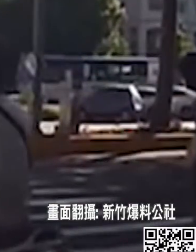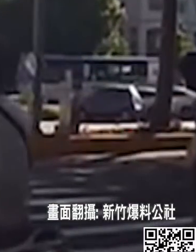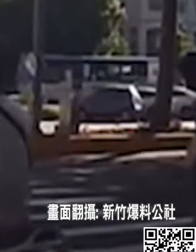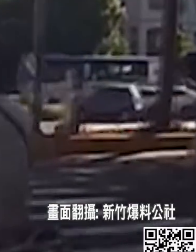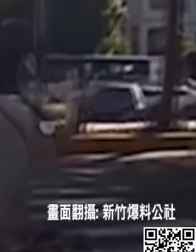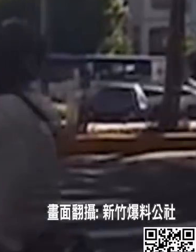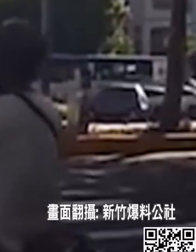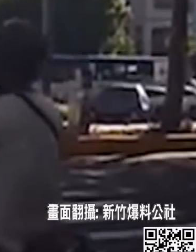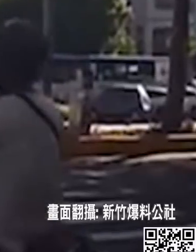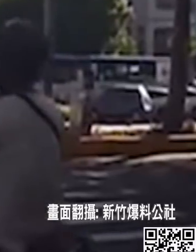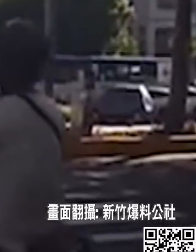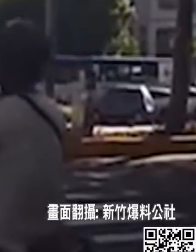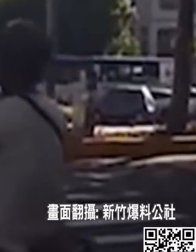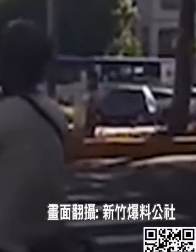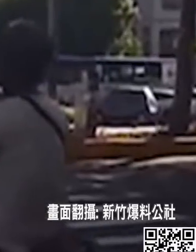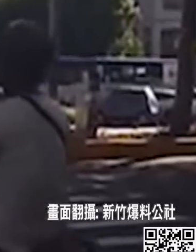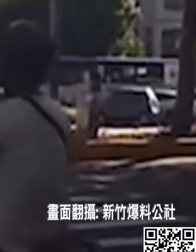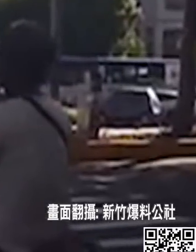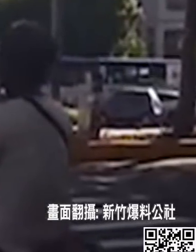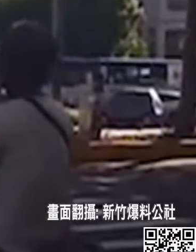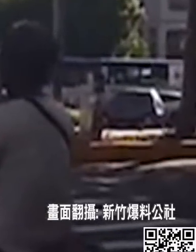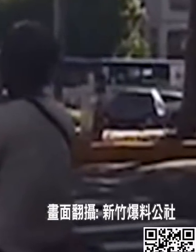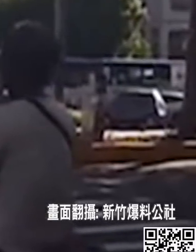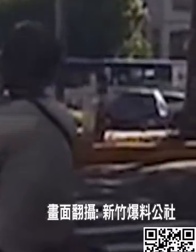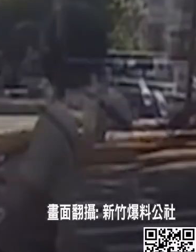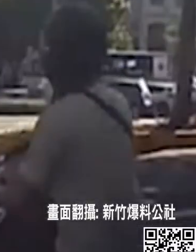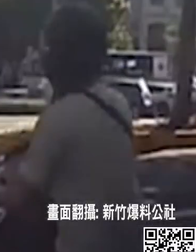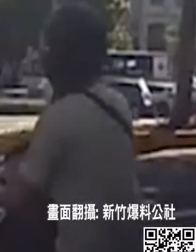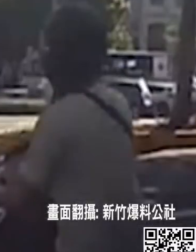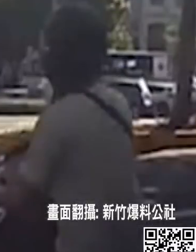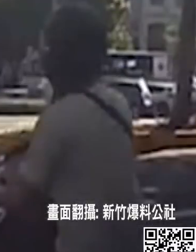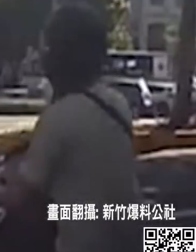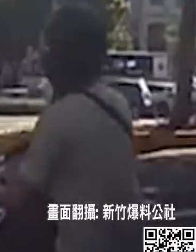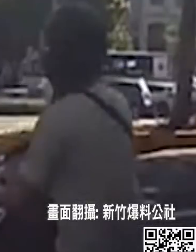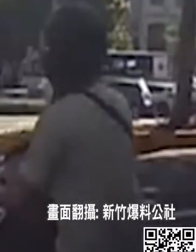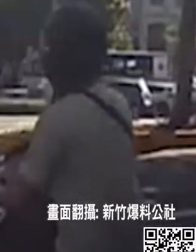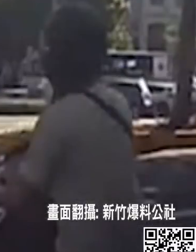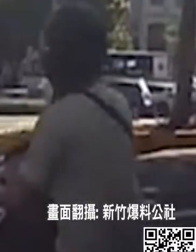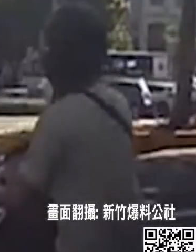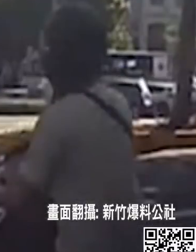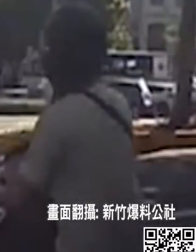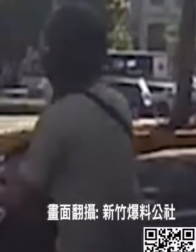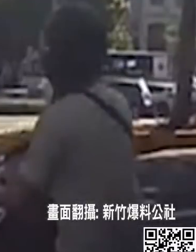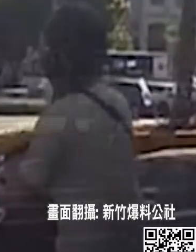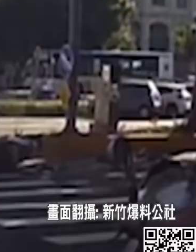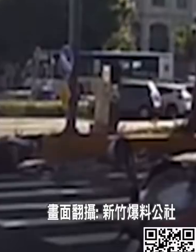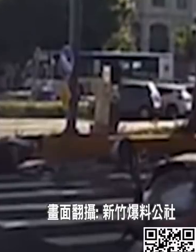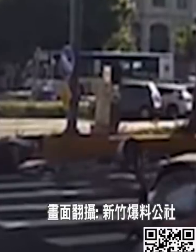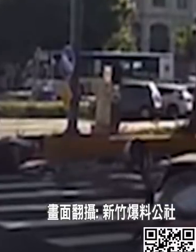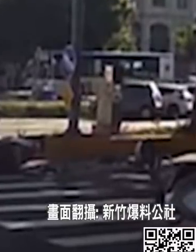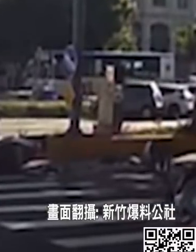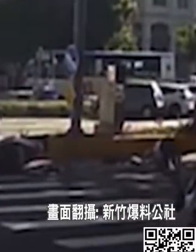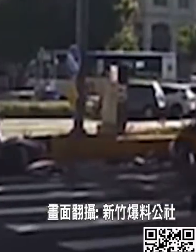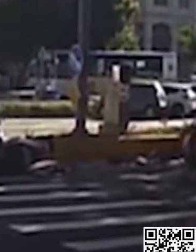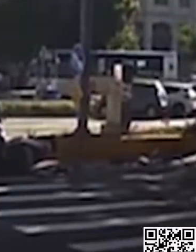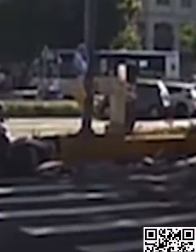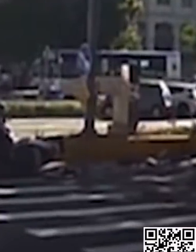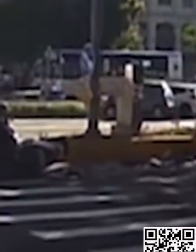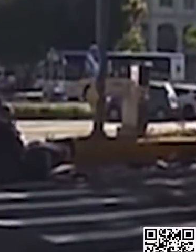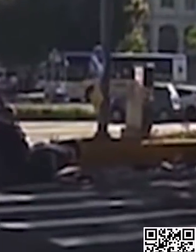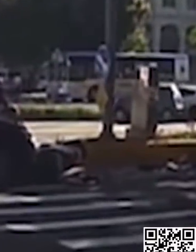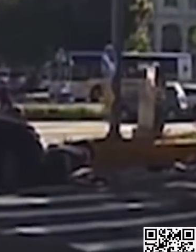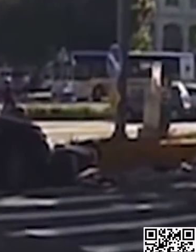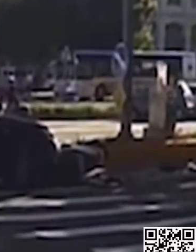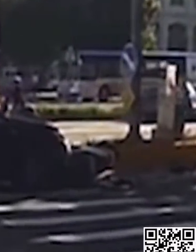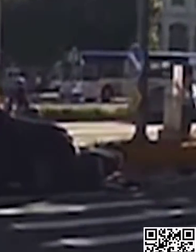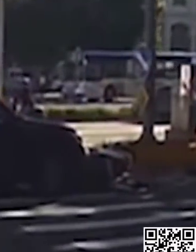双方都没有酒驾，是小客车闯红灯才会发生事故，驾驶一时抢快，造成骑士肋骨骨折。TVBS 新闻陈世明、廖宗